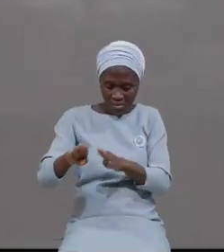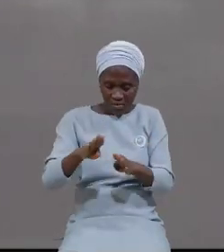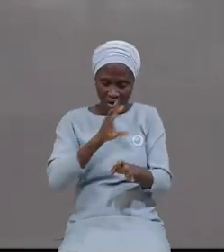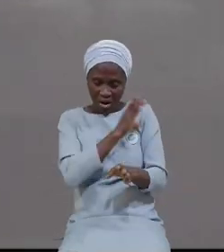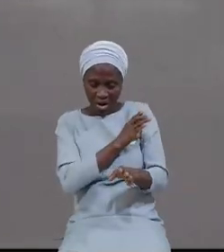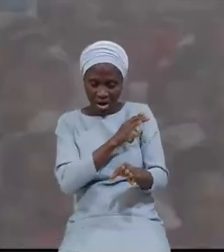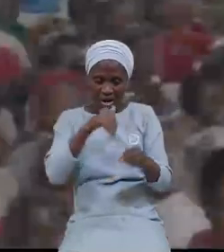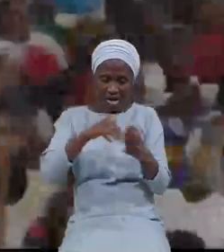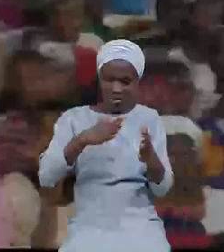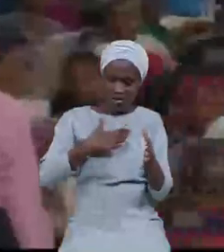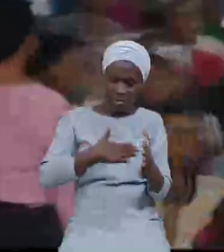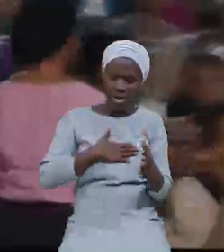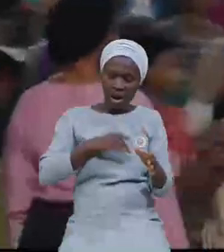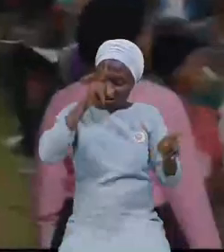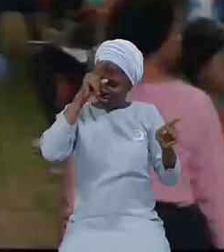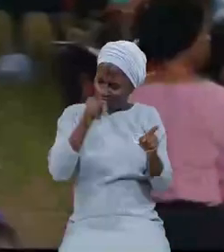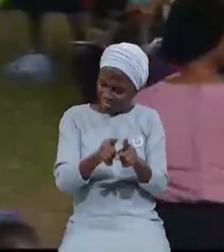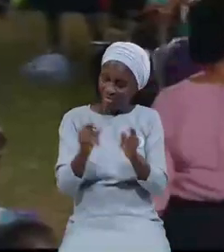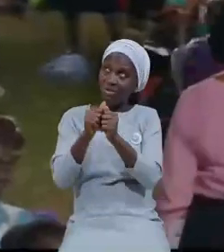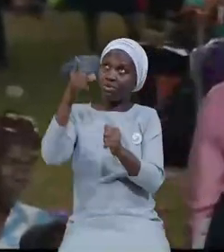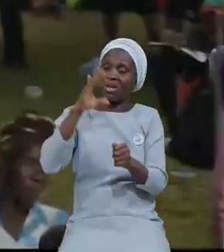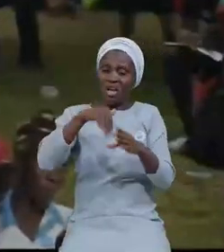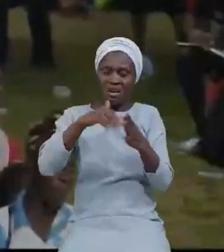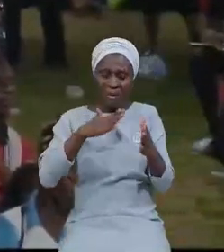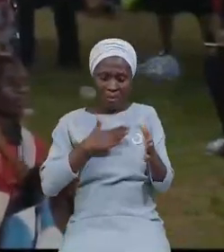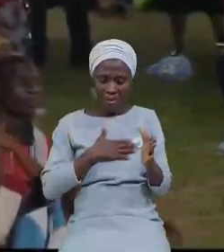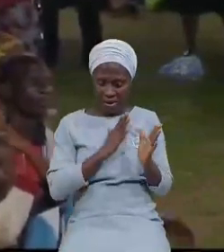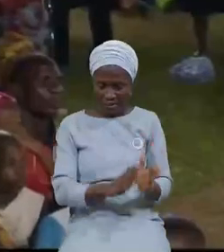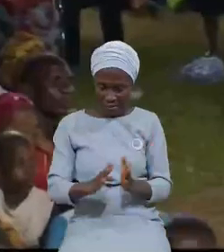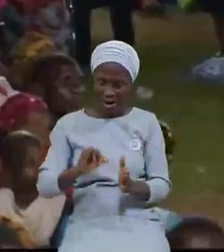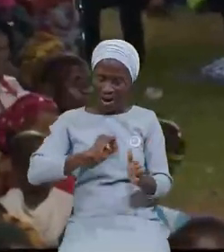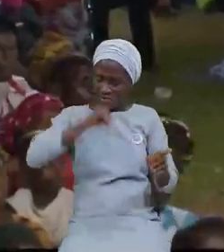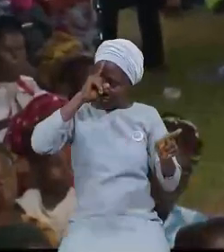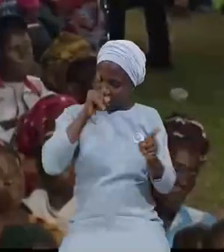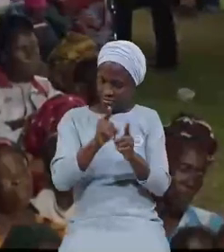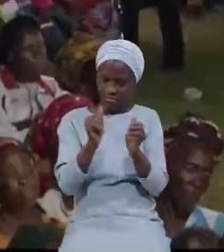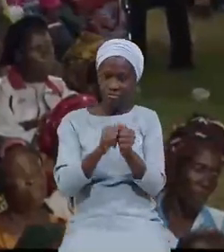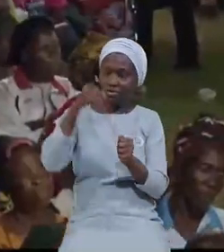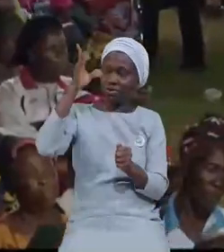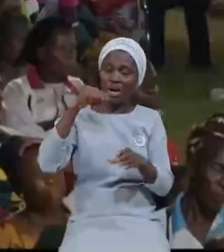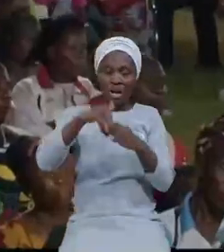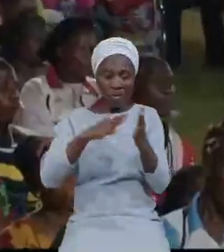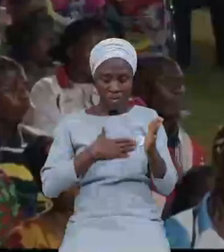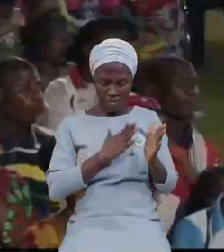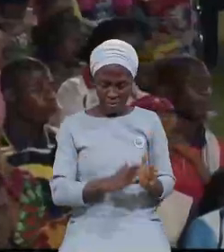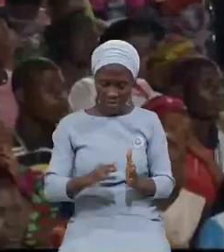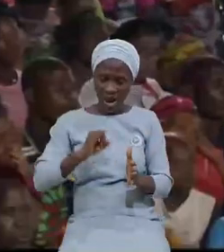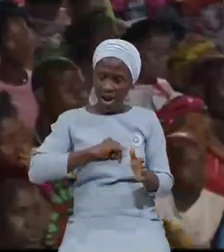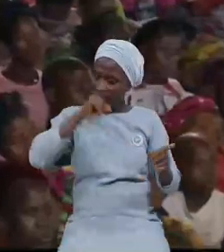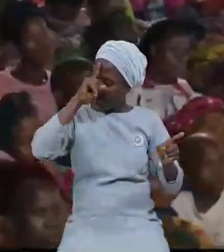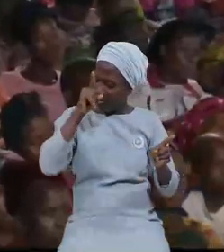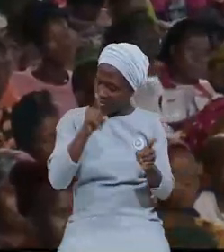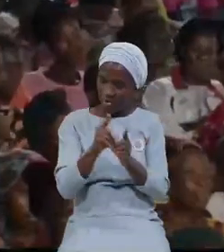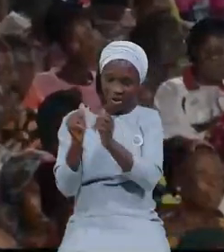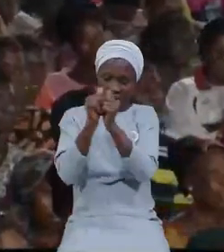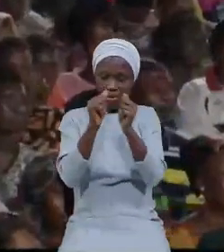mes comportements en accord avec Dieu dans mes propositions en accord avec Dieu dans mes plans en accord